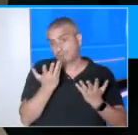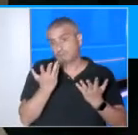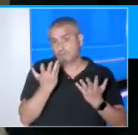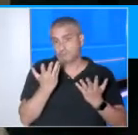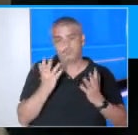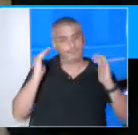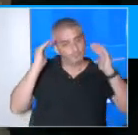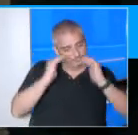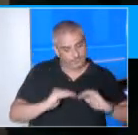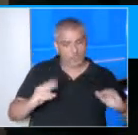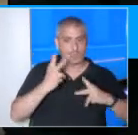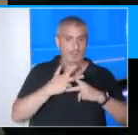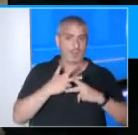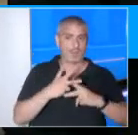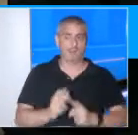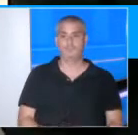בכלל, למתן את התחלואה?